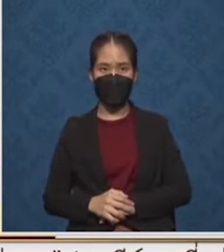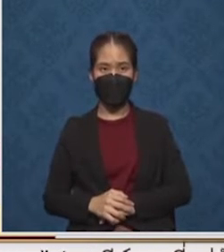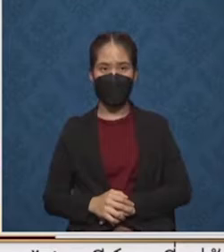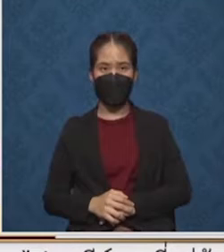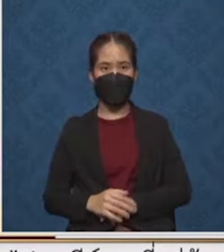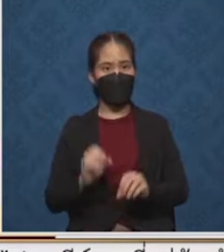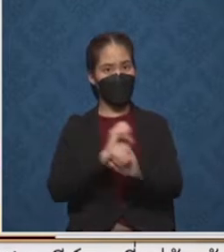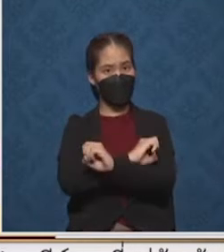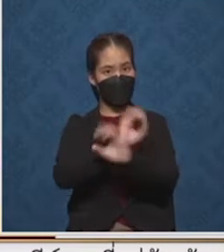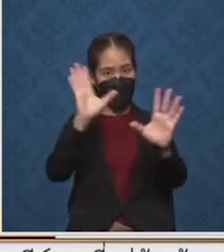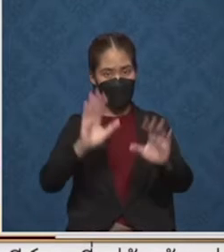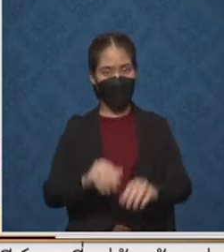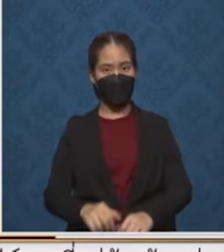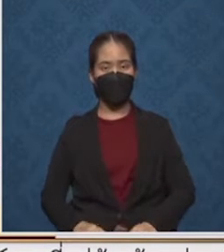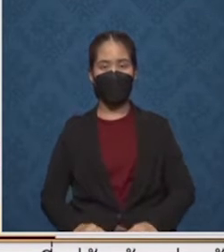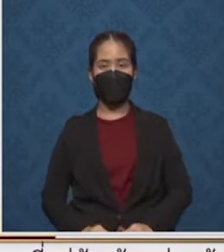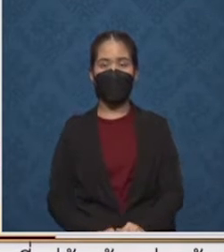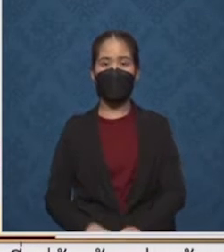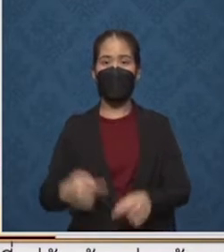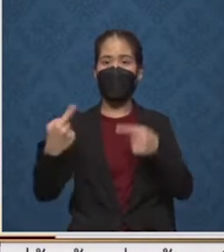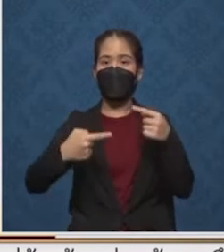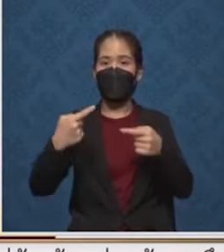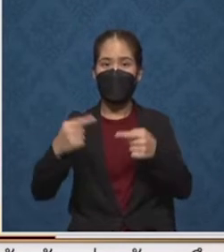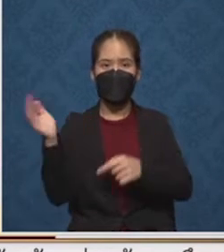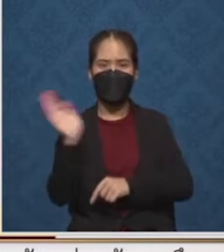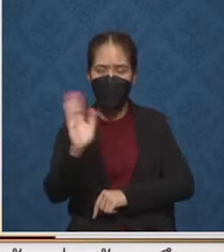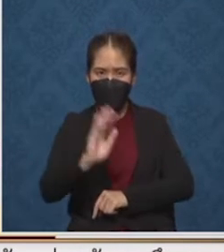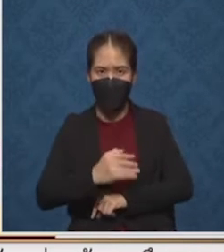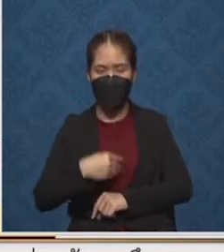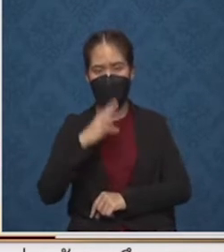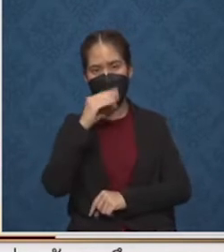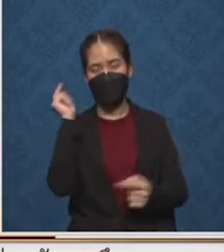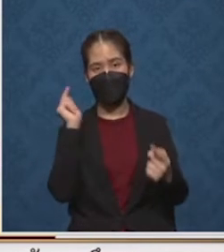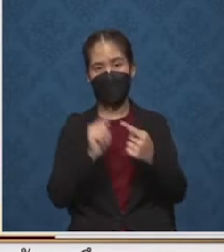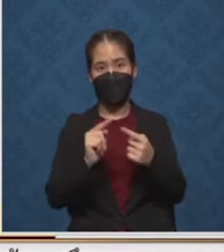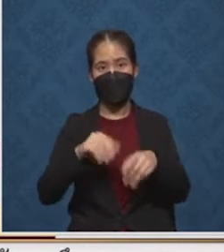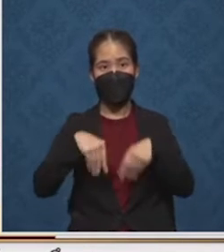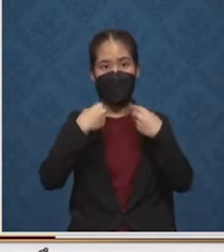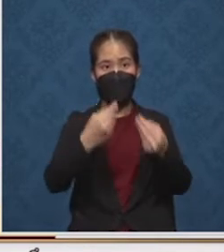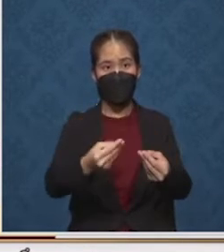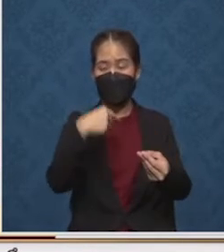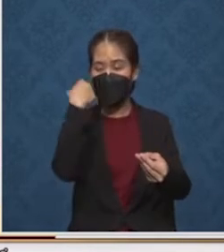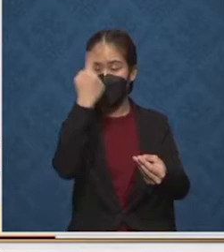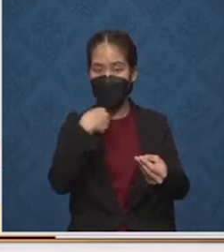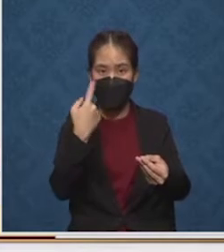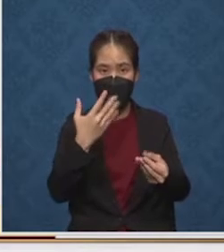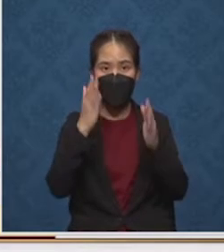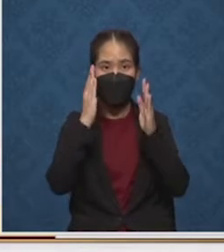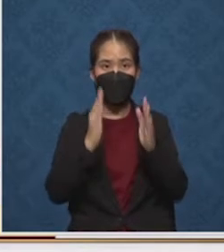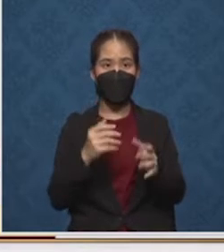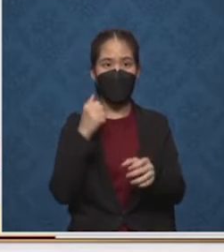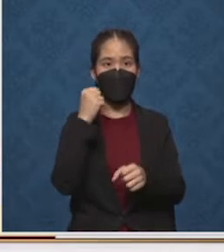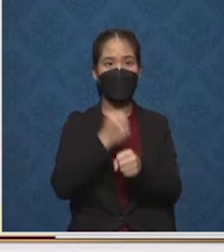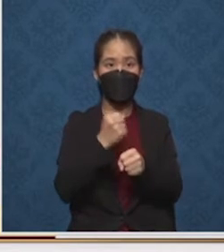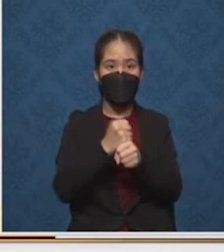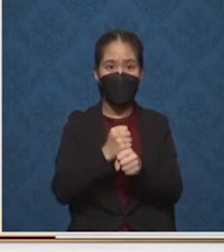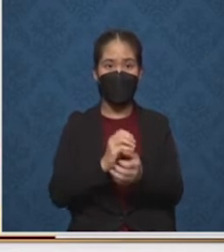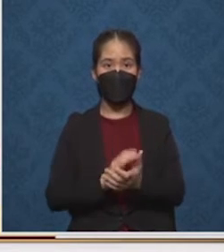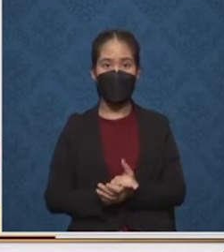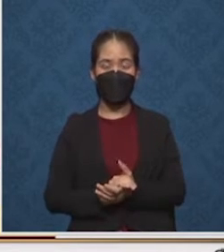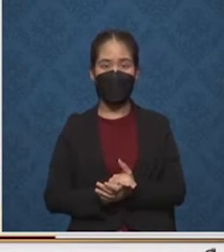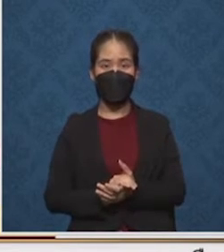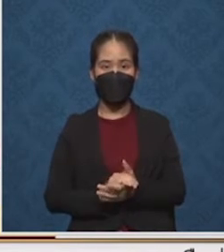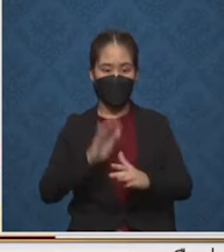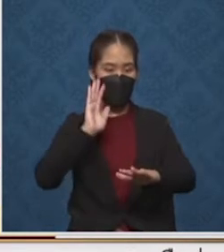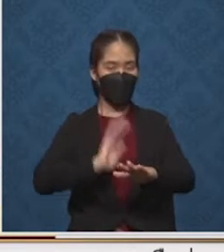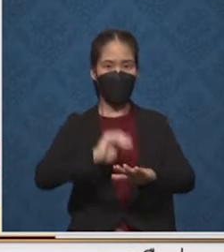ผมช็อตชอบทำงานไม่ต้องไปเถียงกันเรื่องว่าจะเป็นสำหรับบุคลากรทางการแพทย์ตรวจที่เขาเรียกมา Professional useนะ